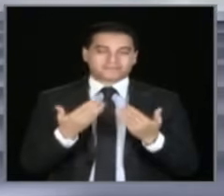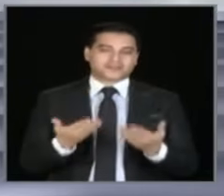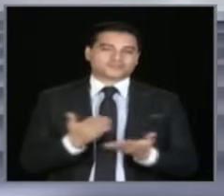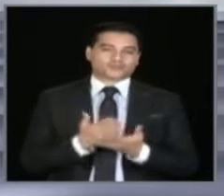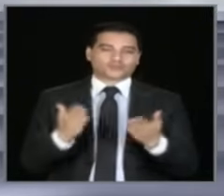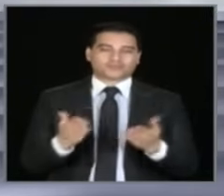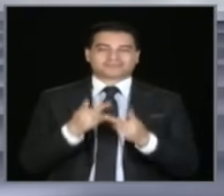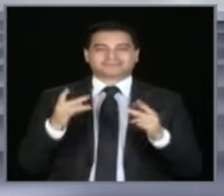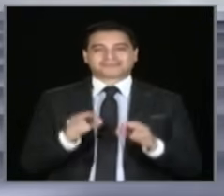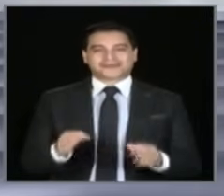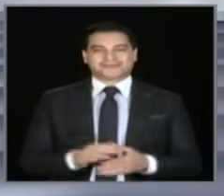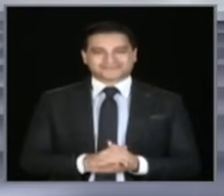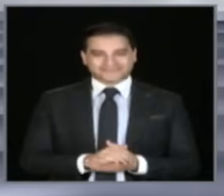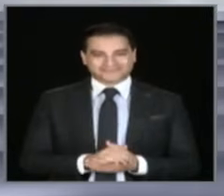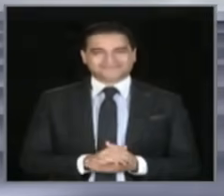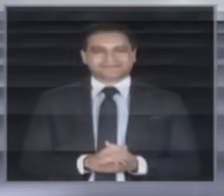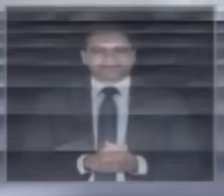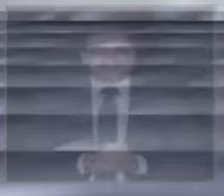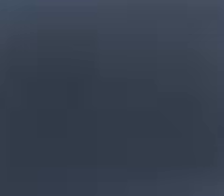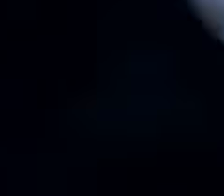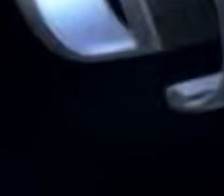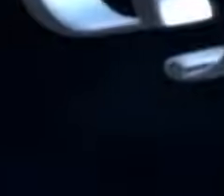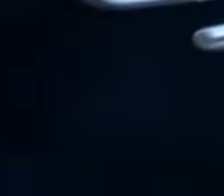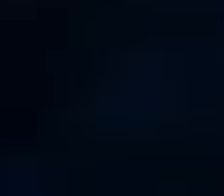الصغيرة والمتوسطة ومتناهية الصغر.